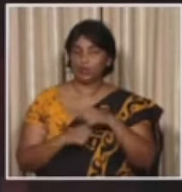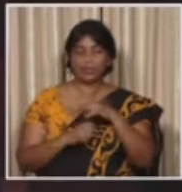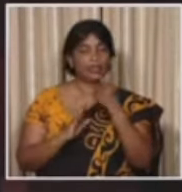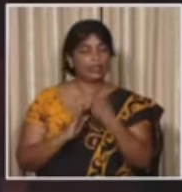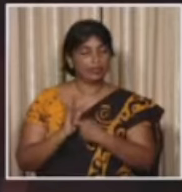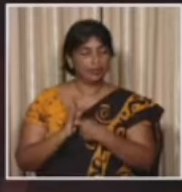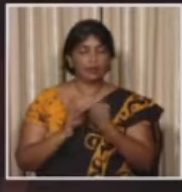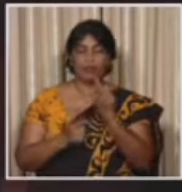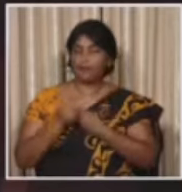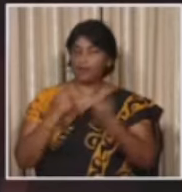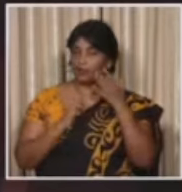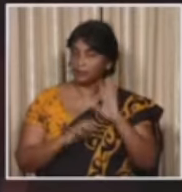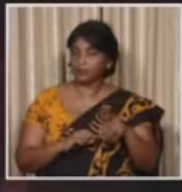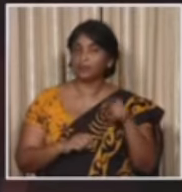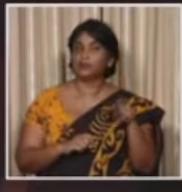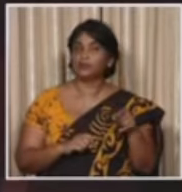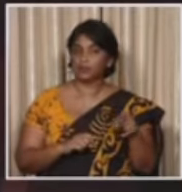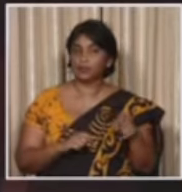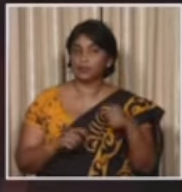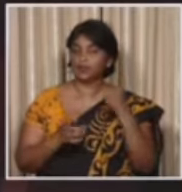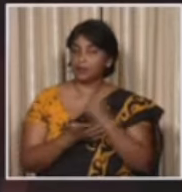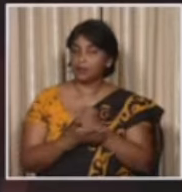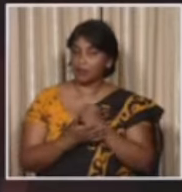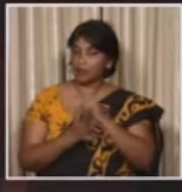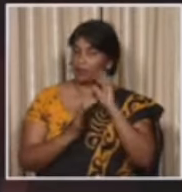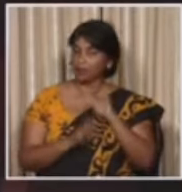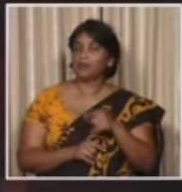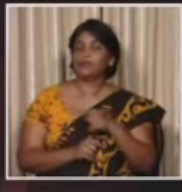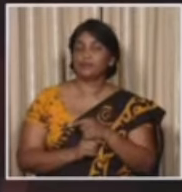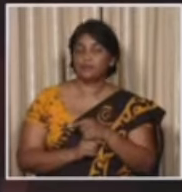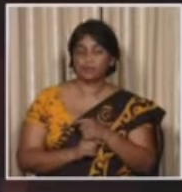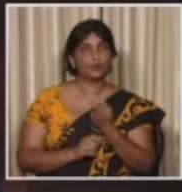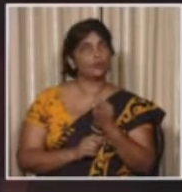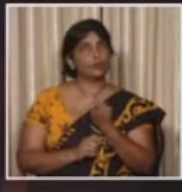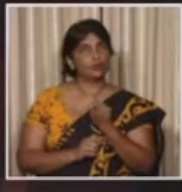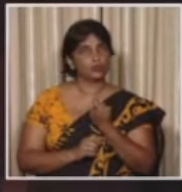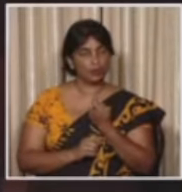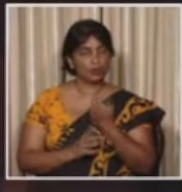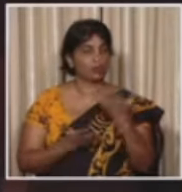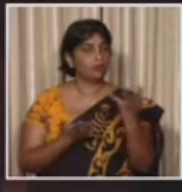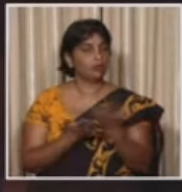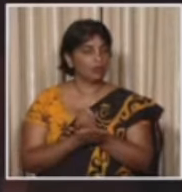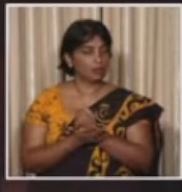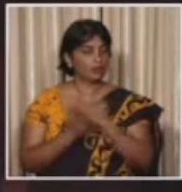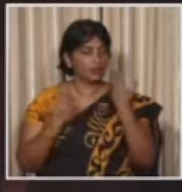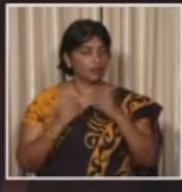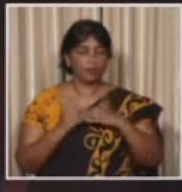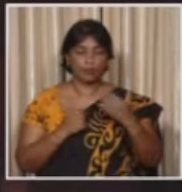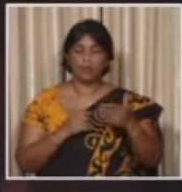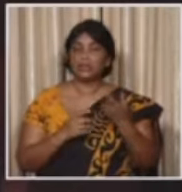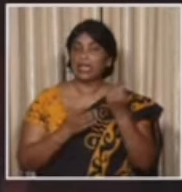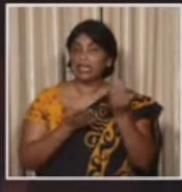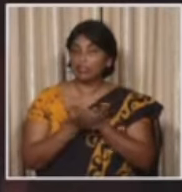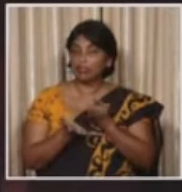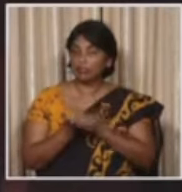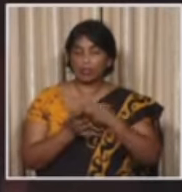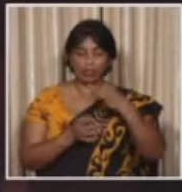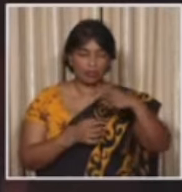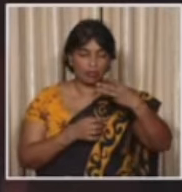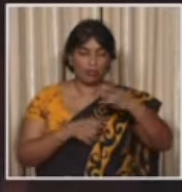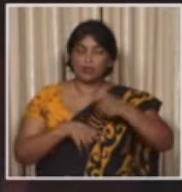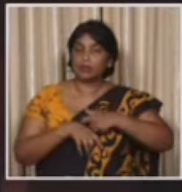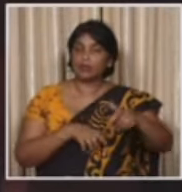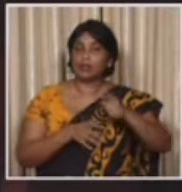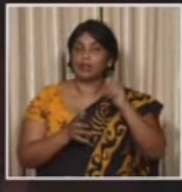යටතේ විකිණීමෙන් පසු බැංකුවට අය විය යුතු මුදල අයකර ගැනීමෙන් පසු ඉතිරිවන මුදල දින 3ක කාලයක්